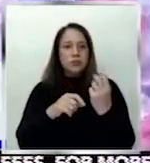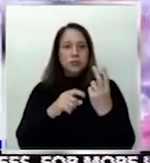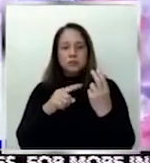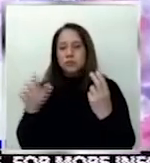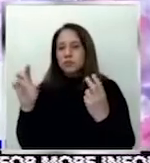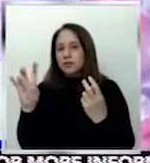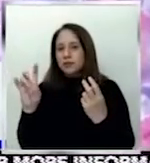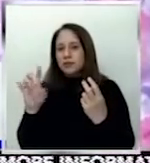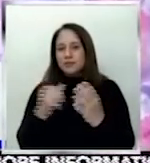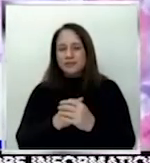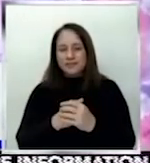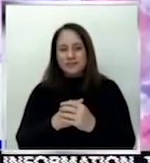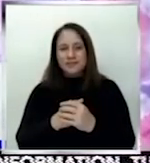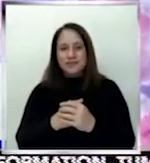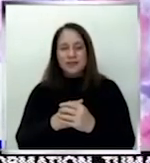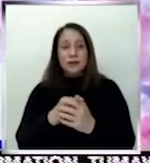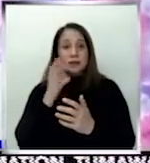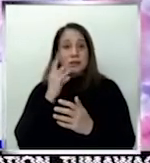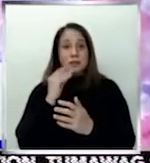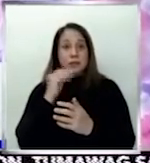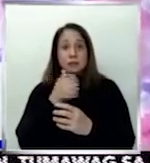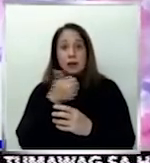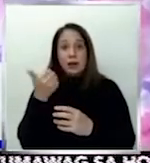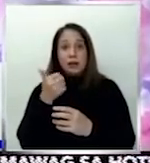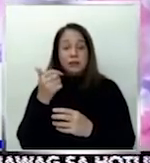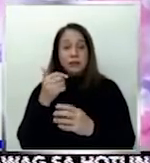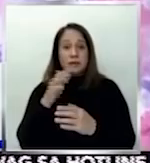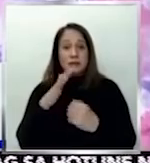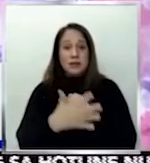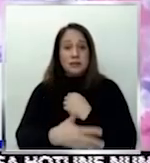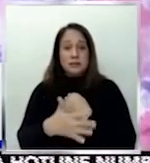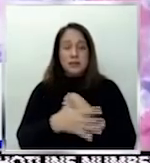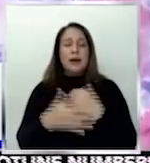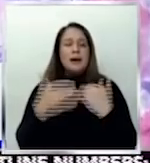Based sa karanasan sa ibang bansa, may mga